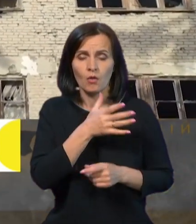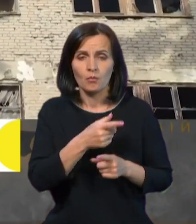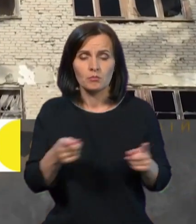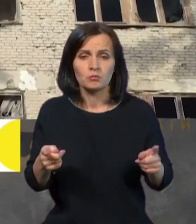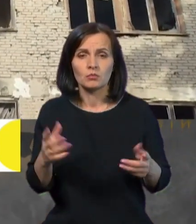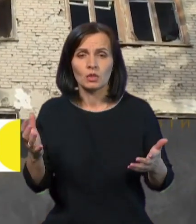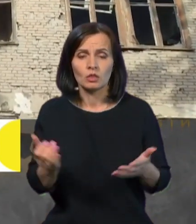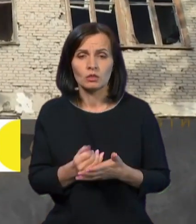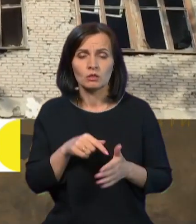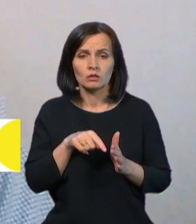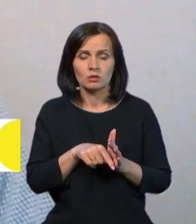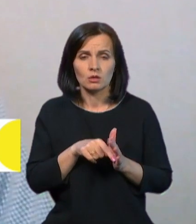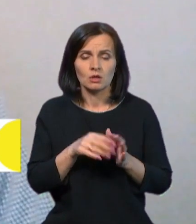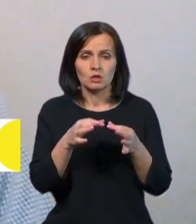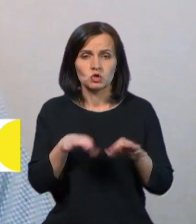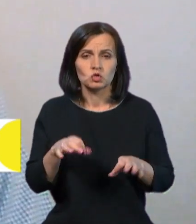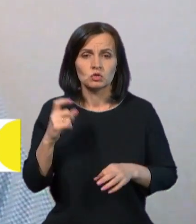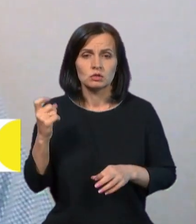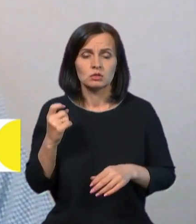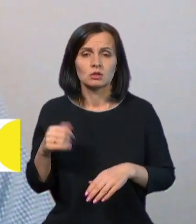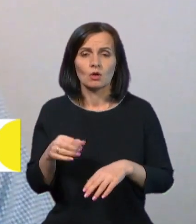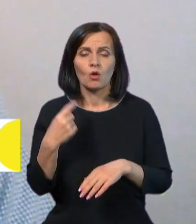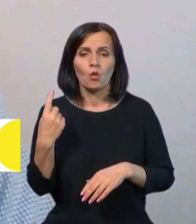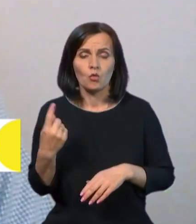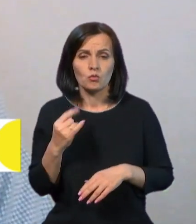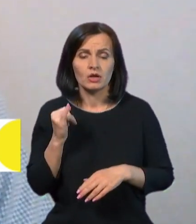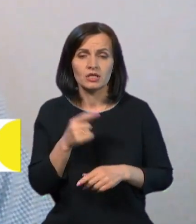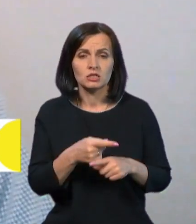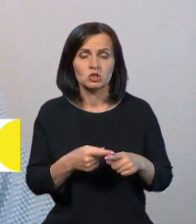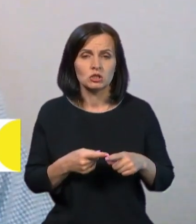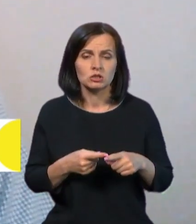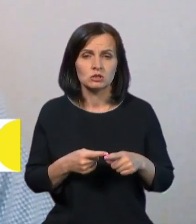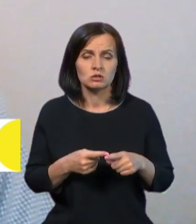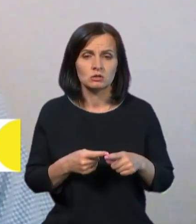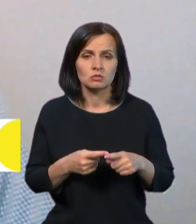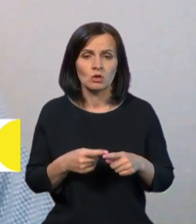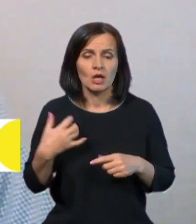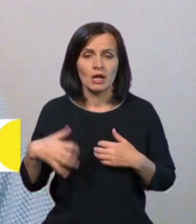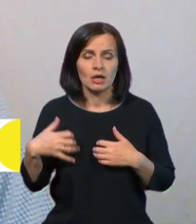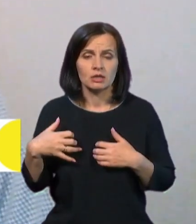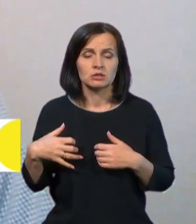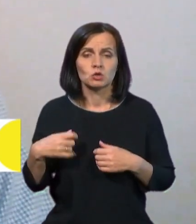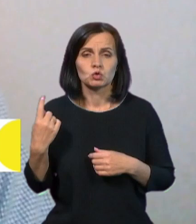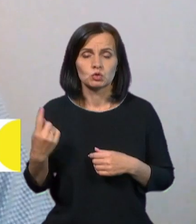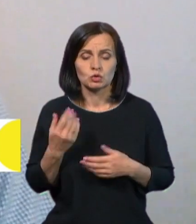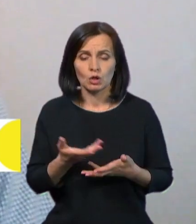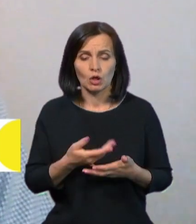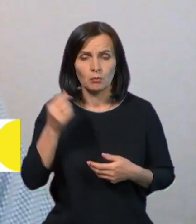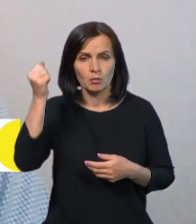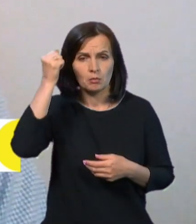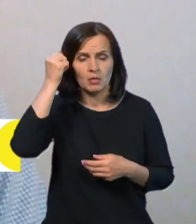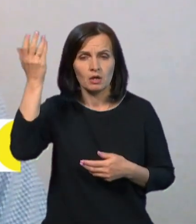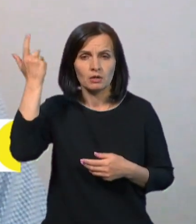характеру деокупації Харківської області і частини Херсонської області. Ми всі пам'ятаємо